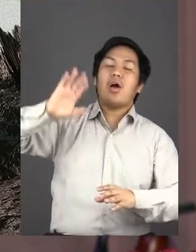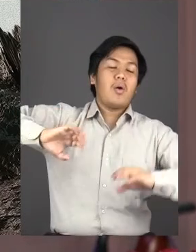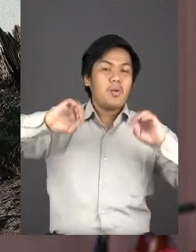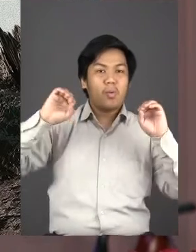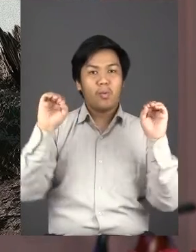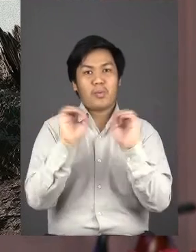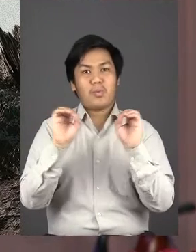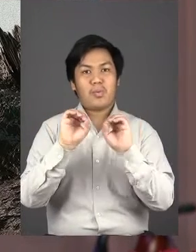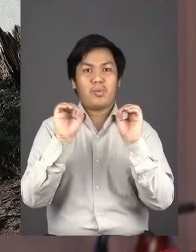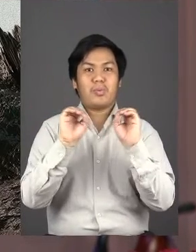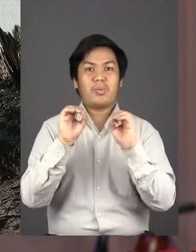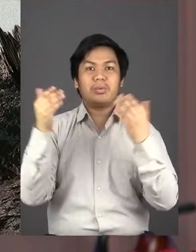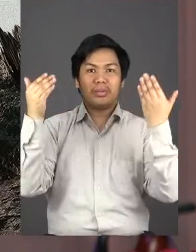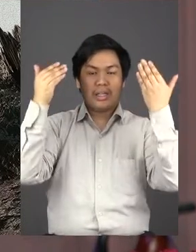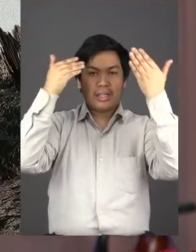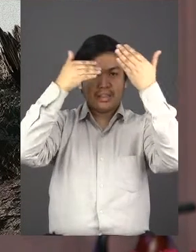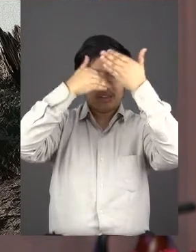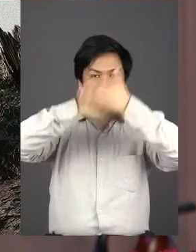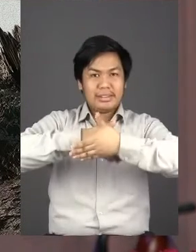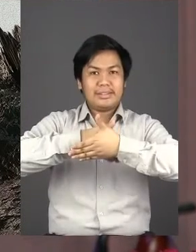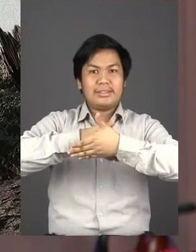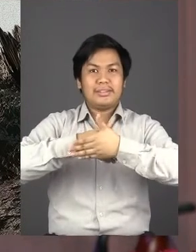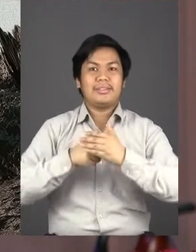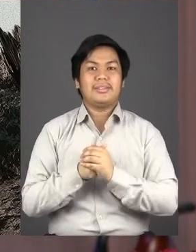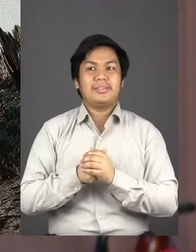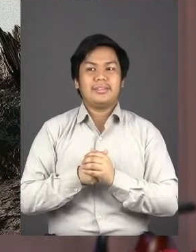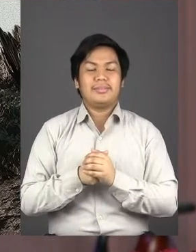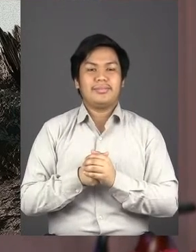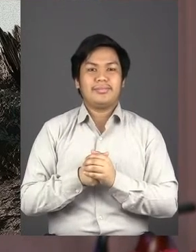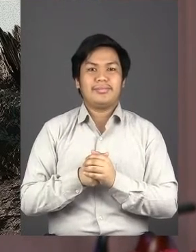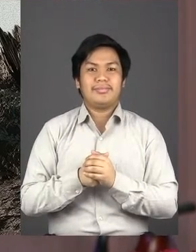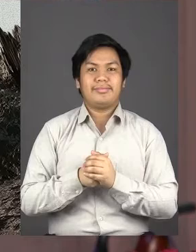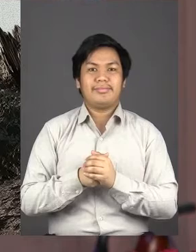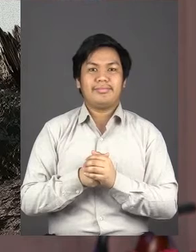no darkness at all.